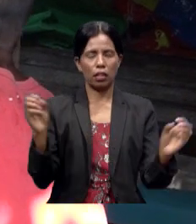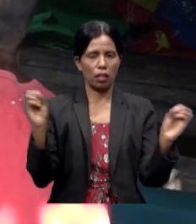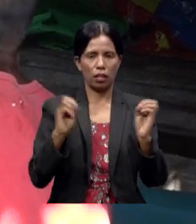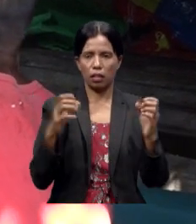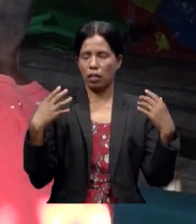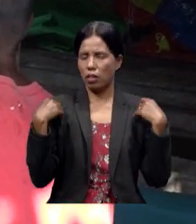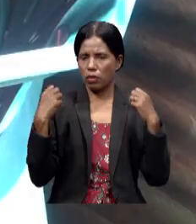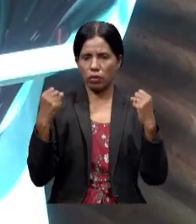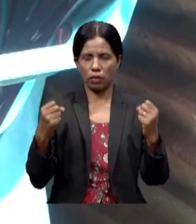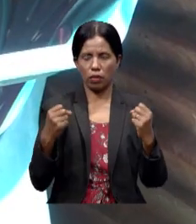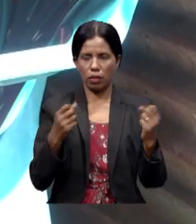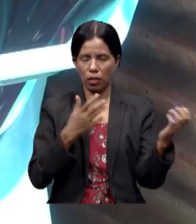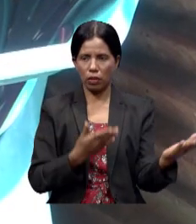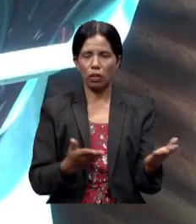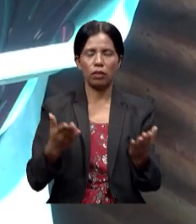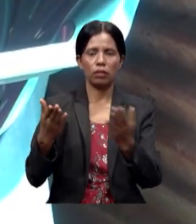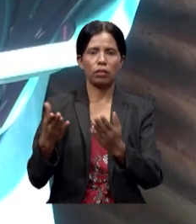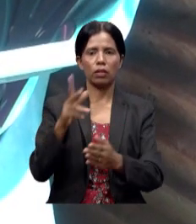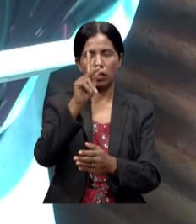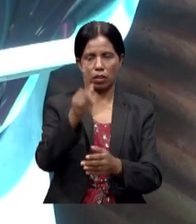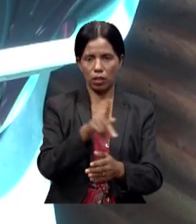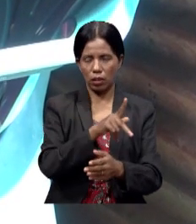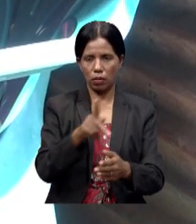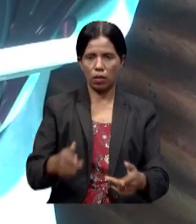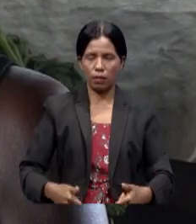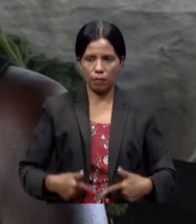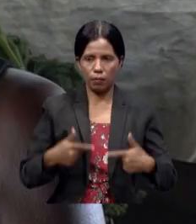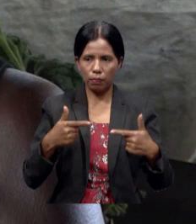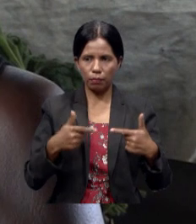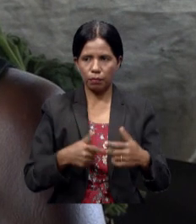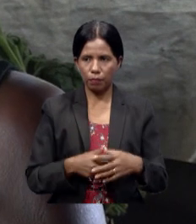forsa atu hulang ni cruz moris ne